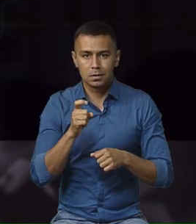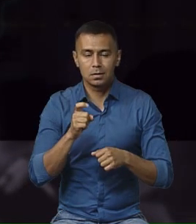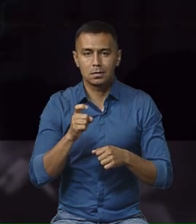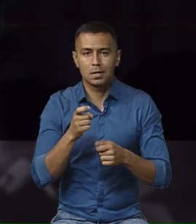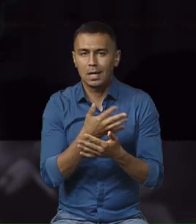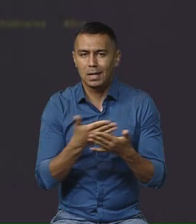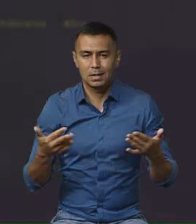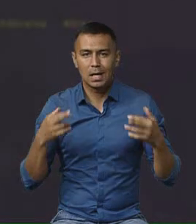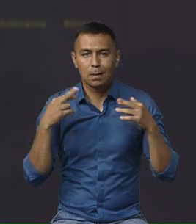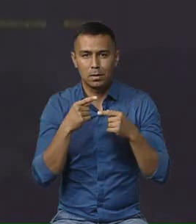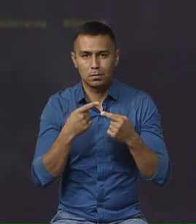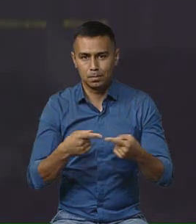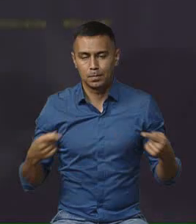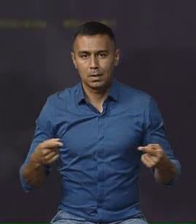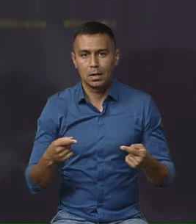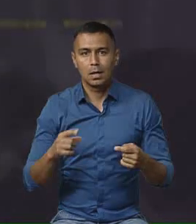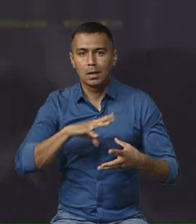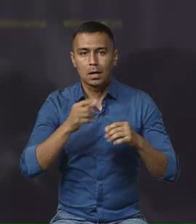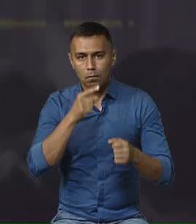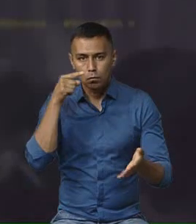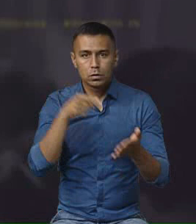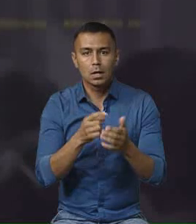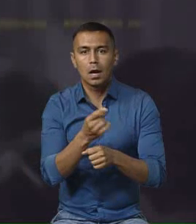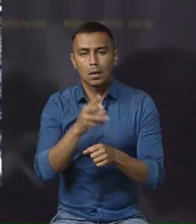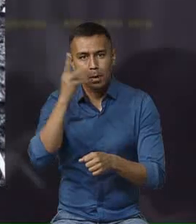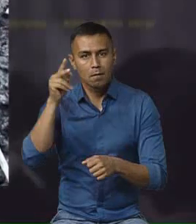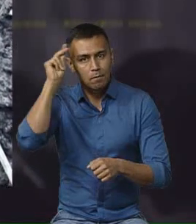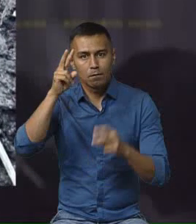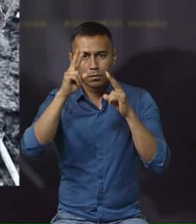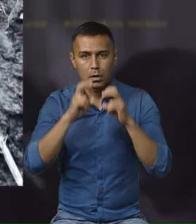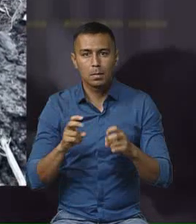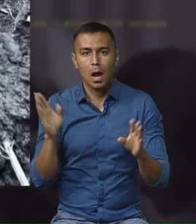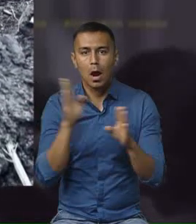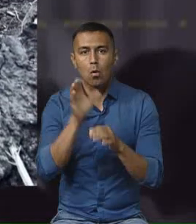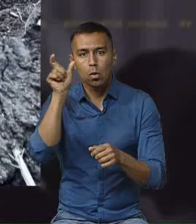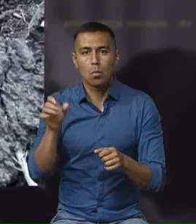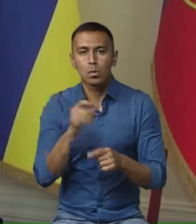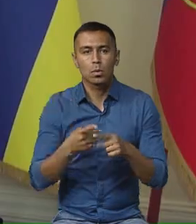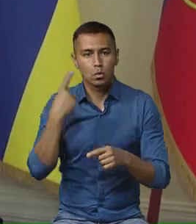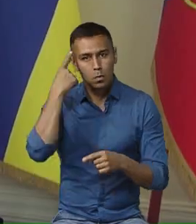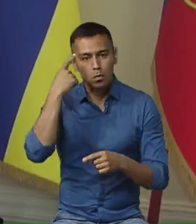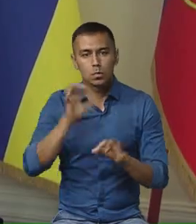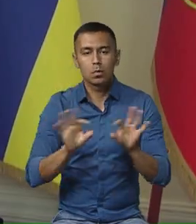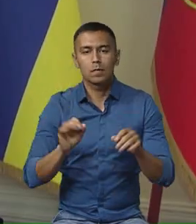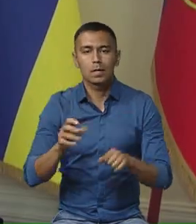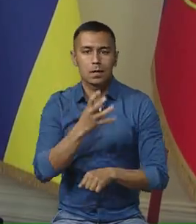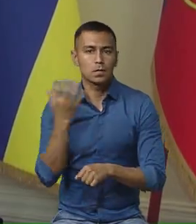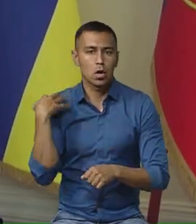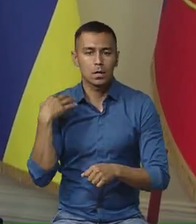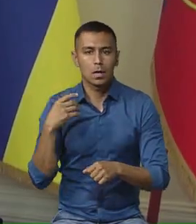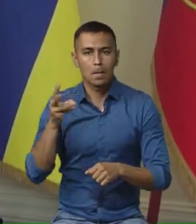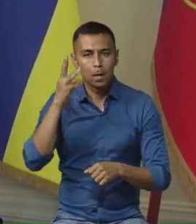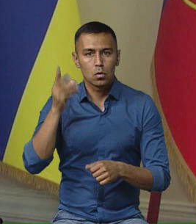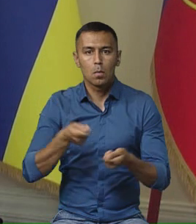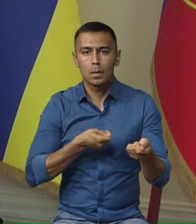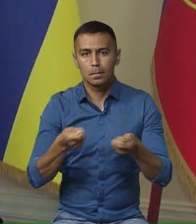формальдегід тощо. Наслідки влучань ракет у Хмельницькому вивчатимуть екологи. Про це розповів начальник Хмельницької обласної військової